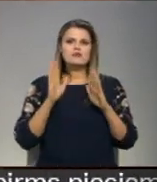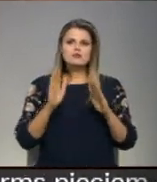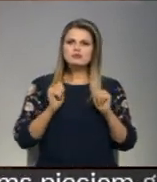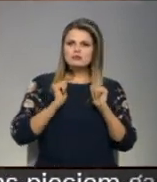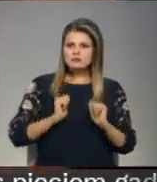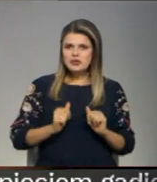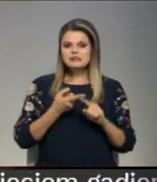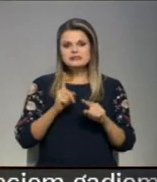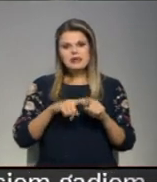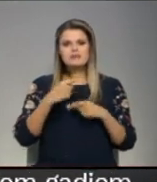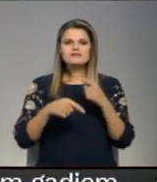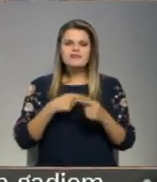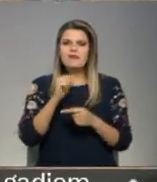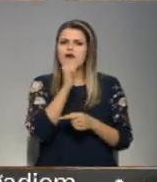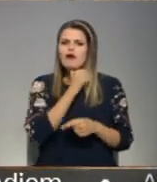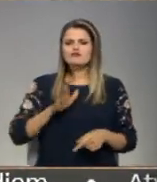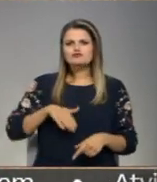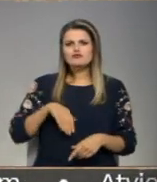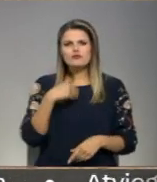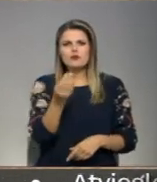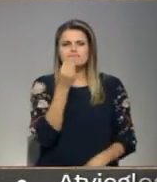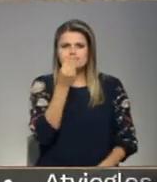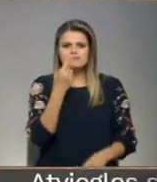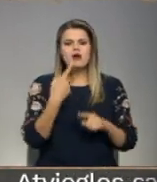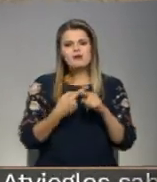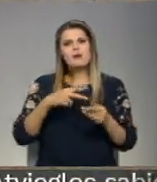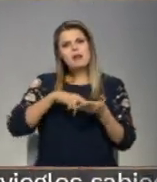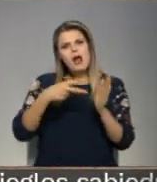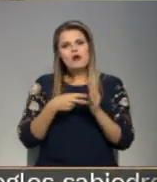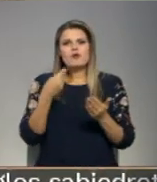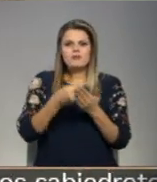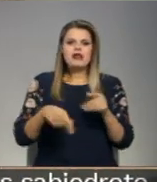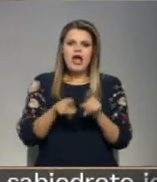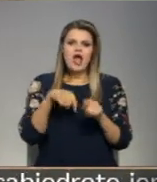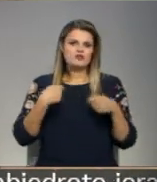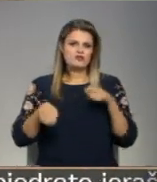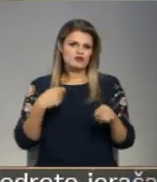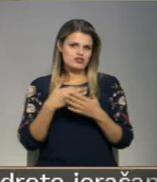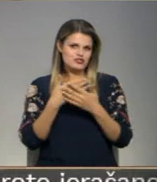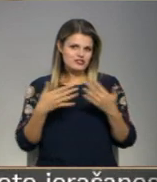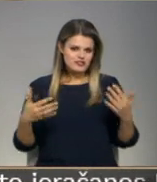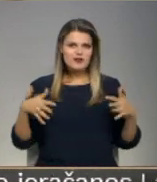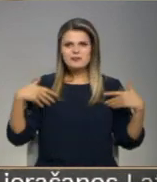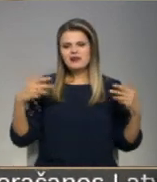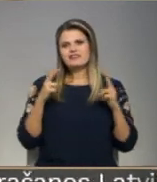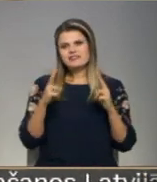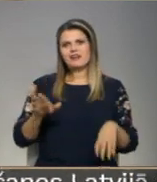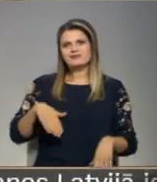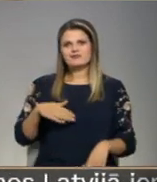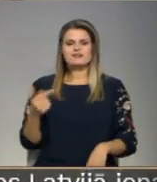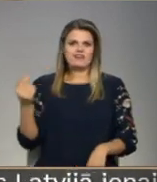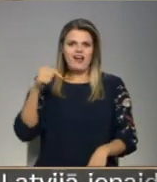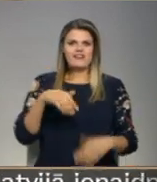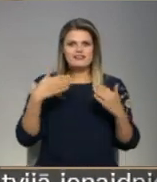meistarei vienmēr par rokā ir kāds suņu kārums un ir iecer iegādāties arī rotai lietas. Jo ir tā, ka nu, ir prieks, kad viņš atnāk saimnieks,